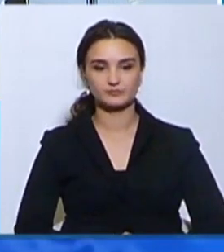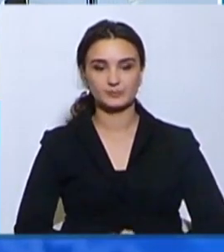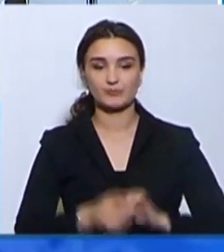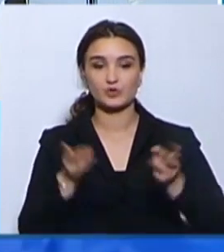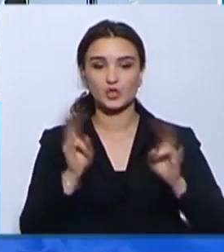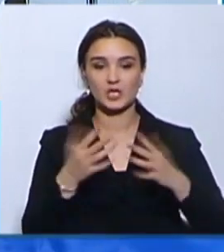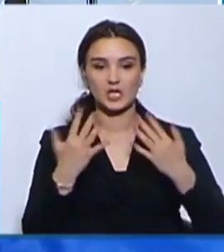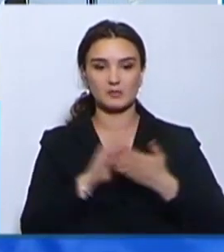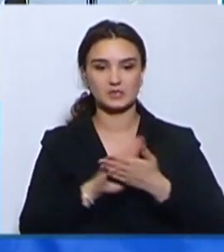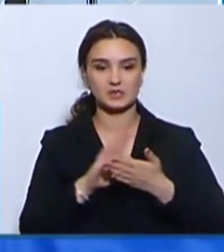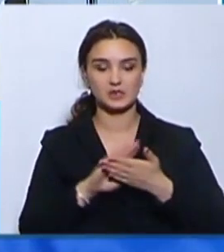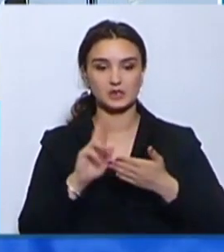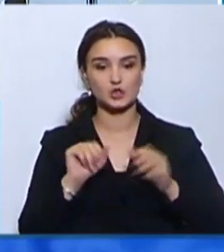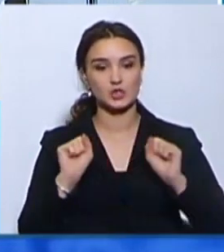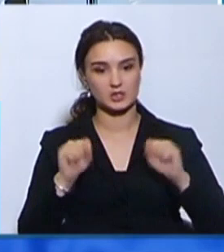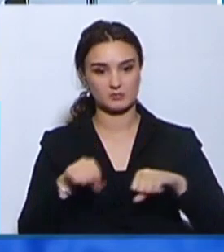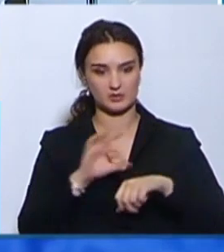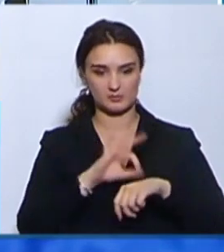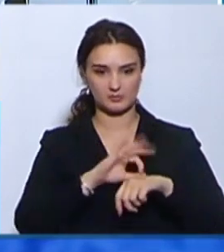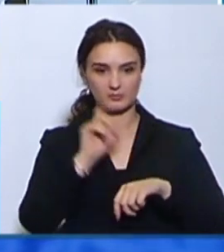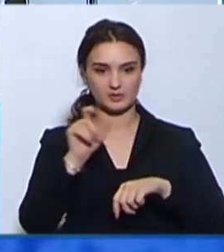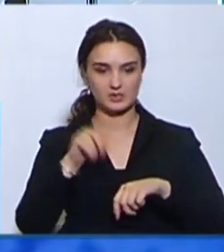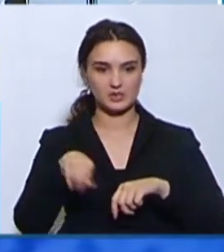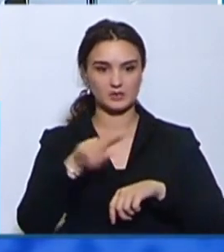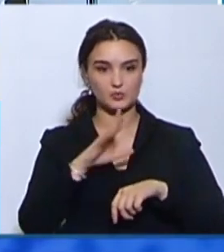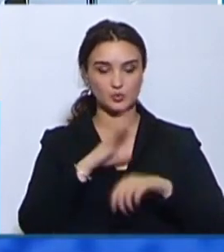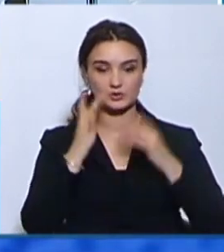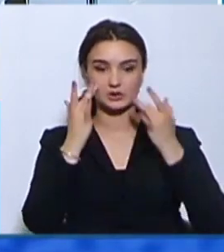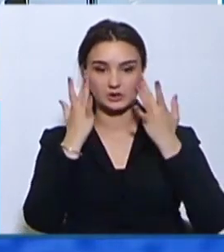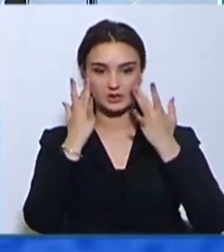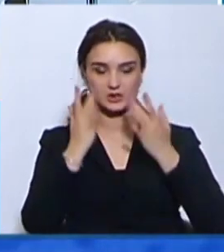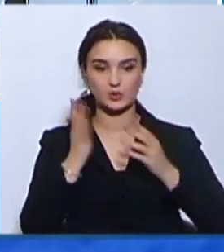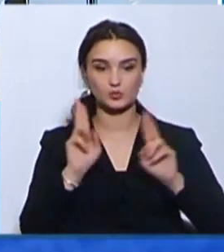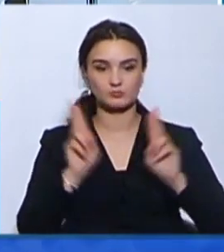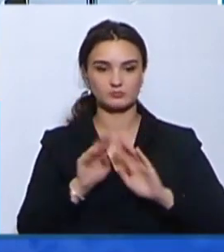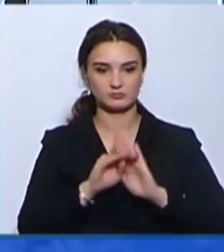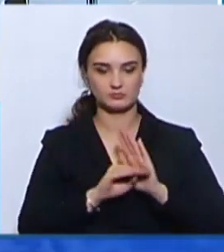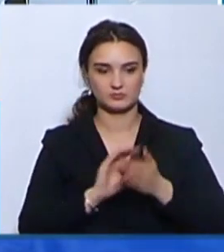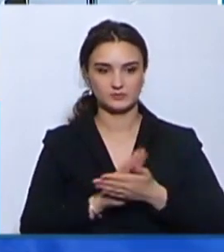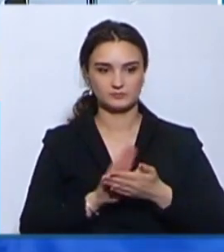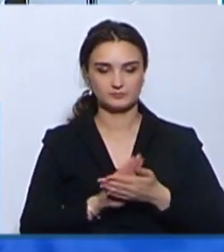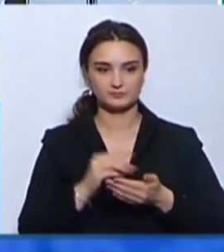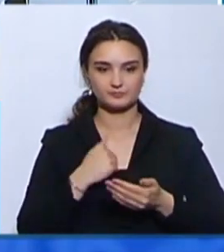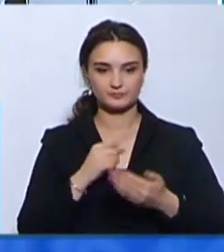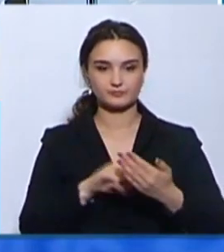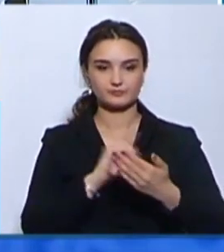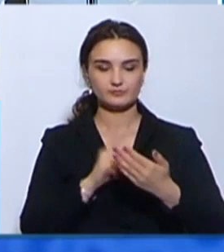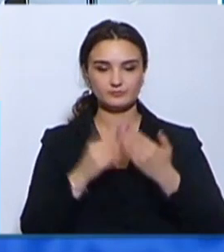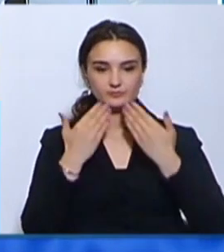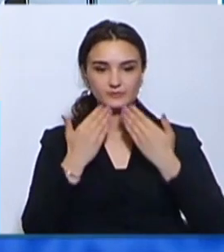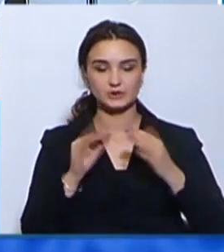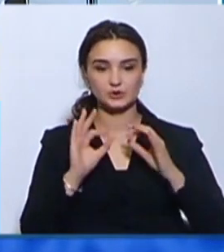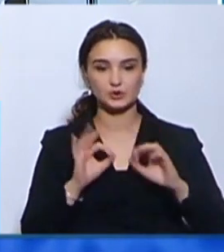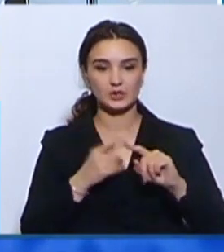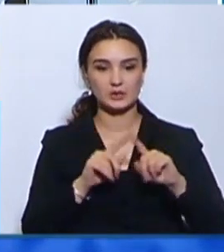რჩება ხელების ჰიგიენა და შესაძლებელია პაციენტებმა ატარონ ლინზები, თუ დაიცავენ ყველა პირობას. მე დაგისვამთ კითხვა